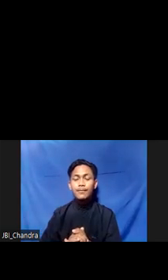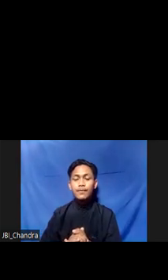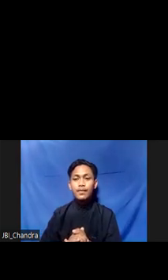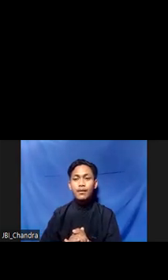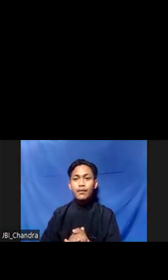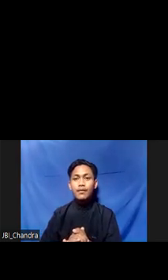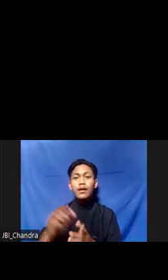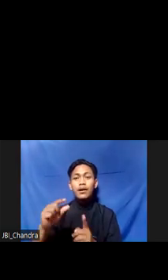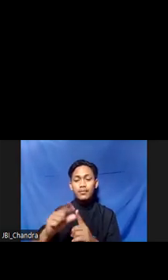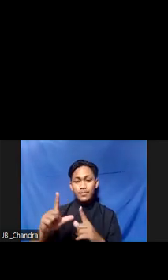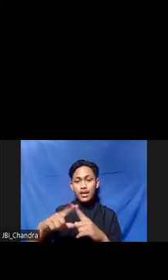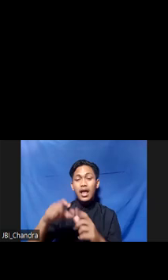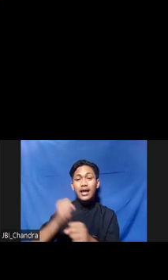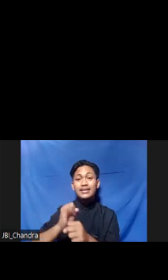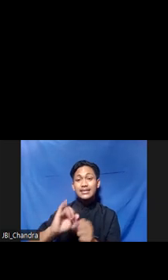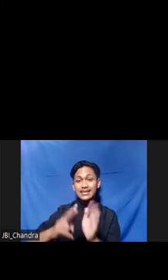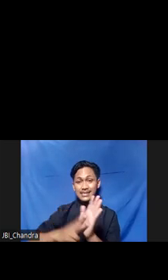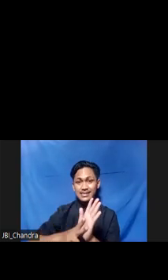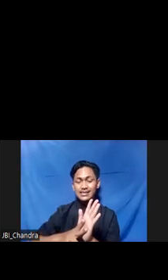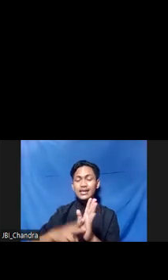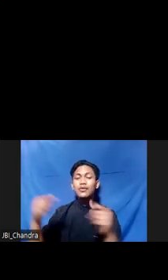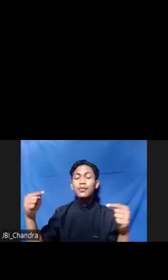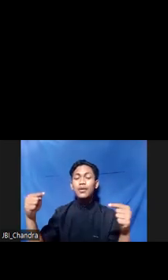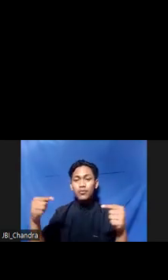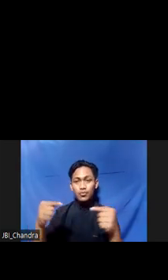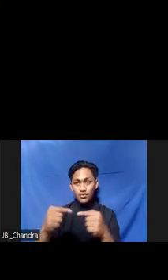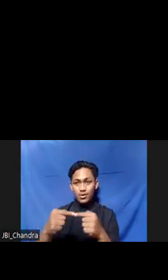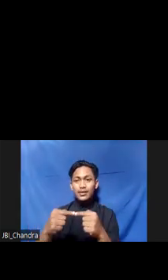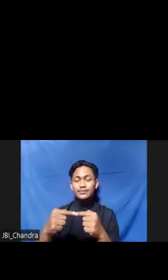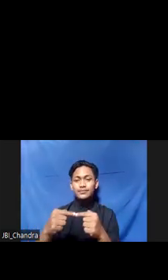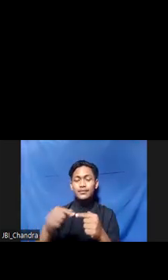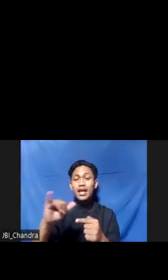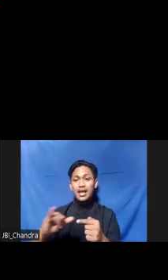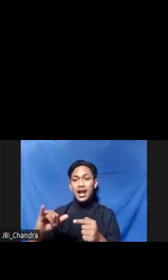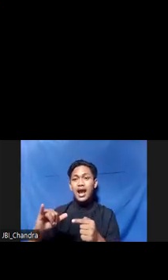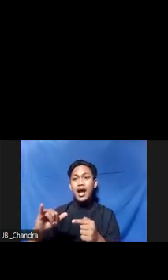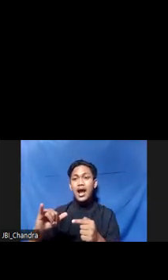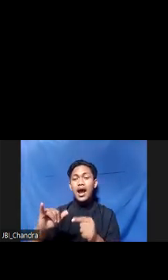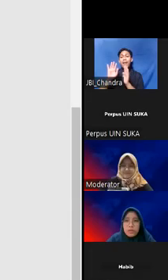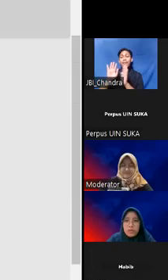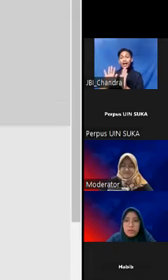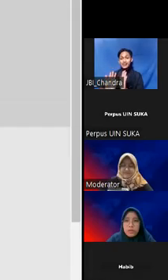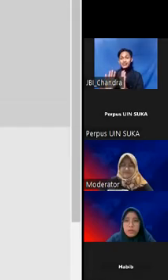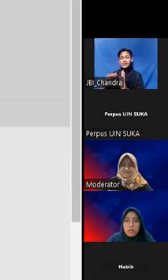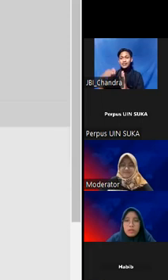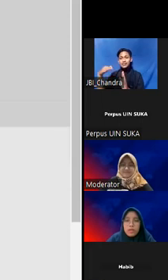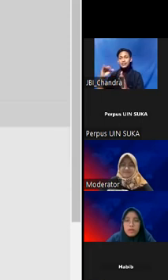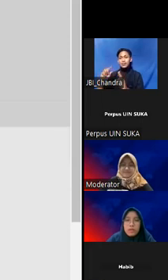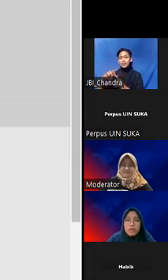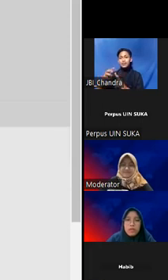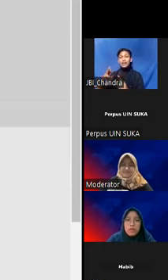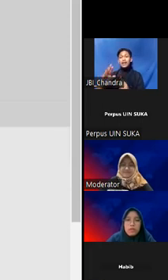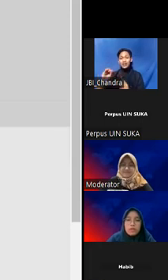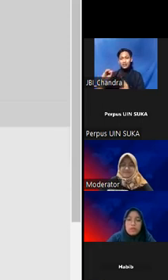uterus sendiri dengan Word ataupun misalnya pakai yang PPS yang kita gunakan jika